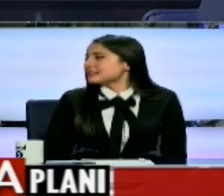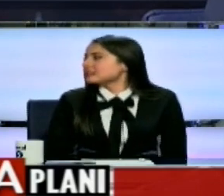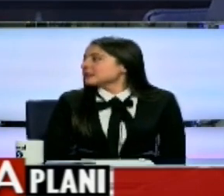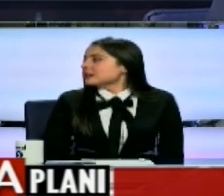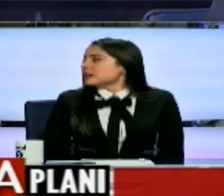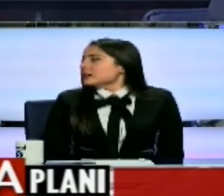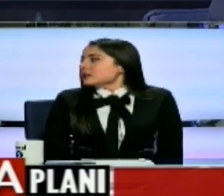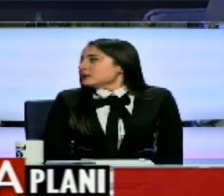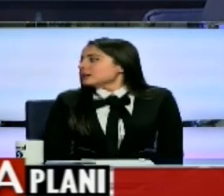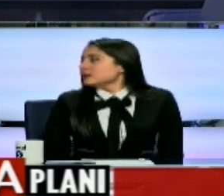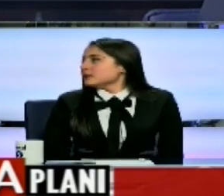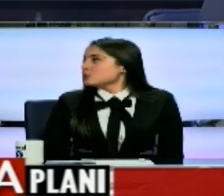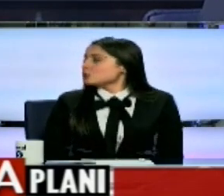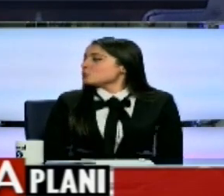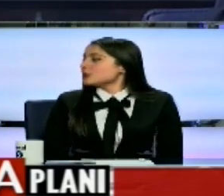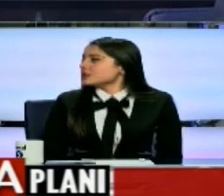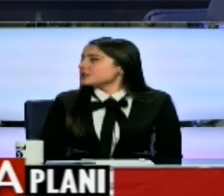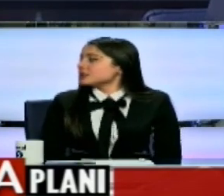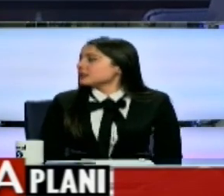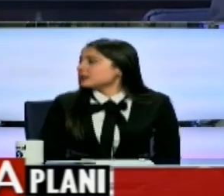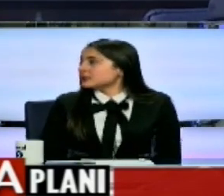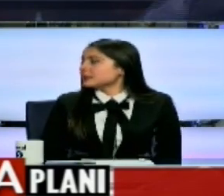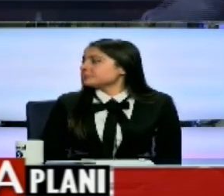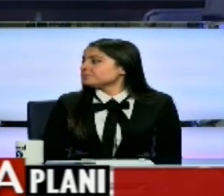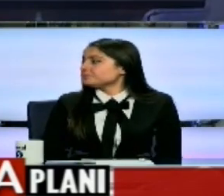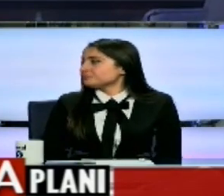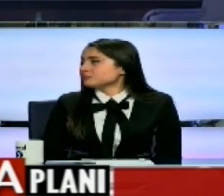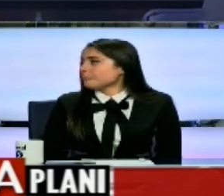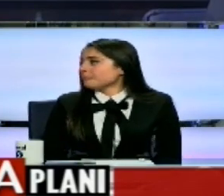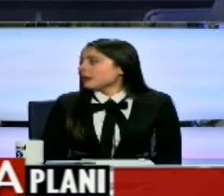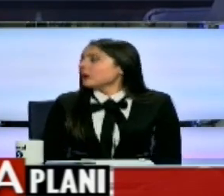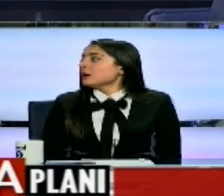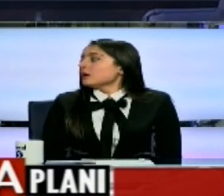Evet. Çözüm süreci için